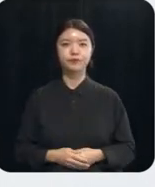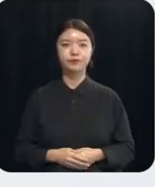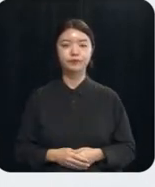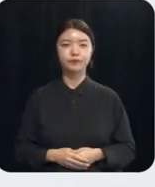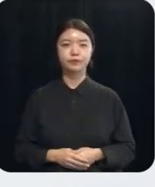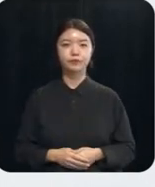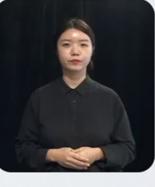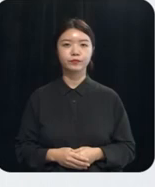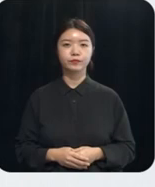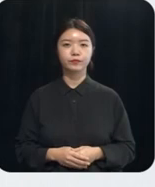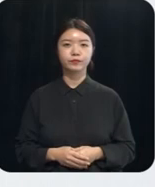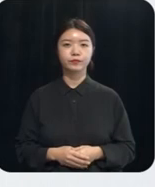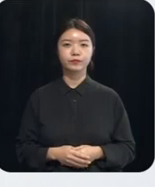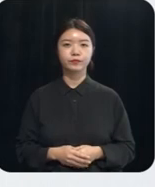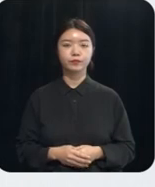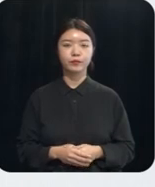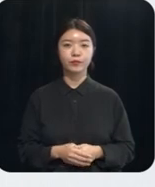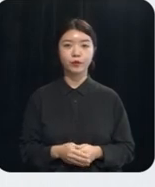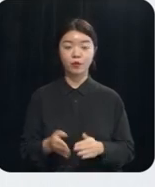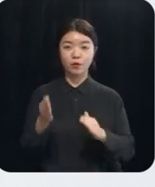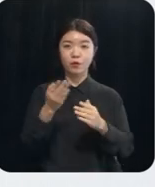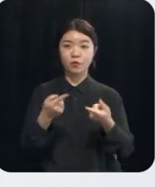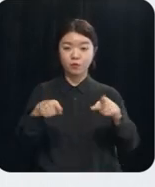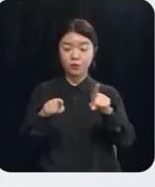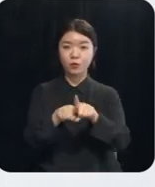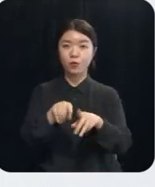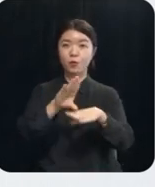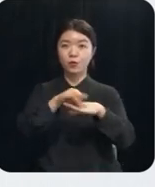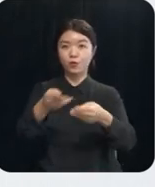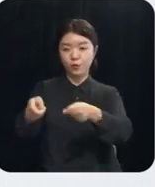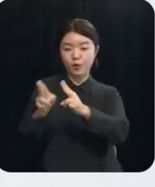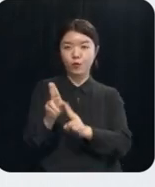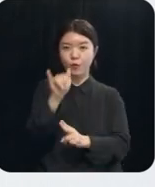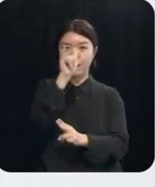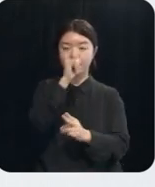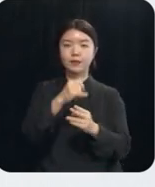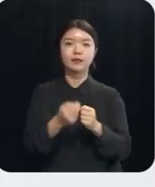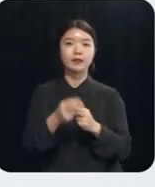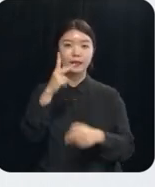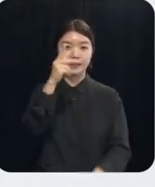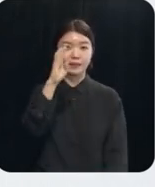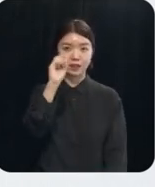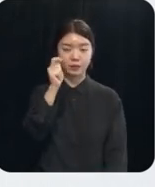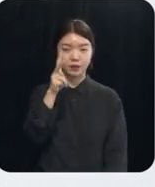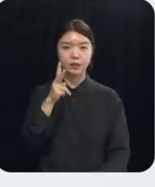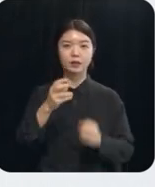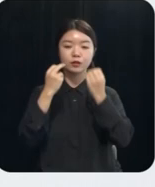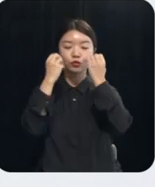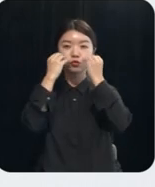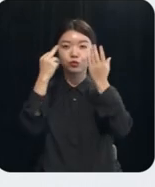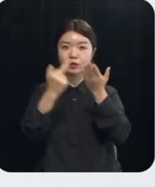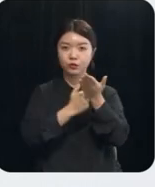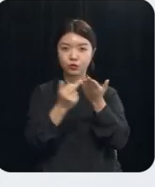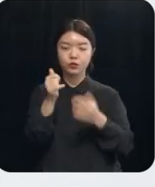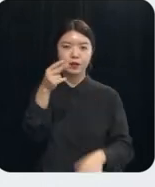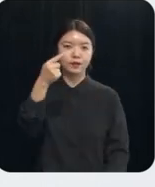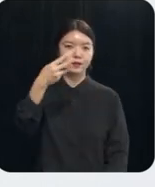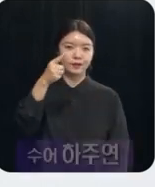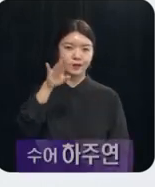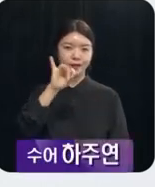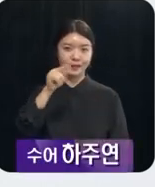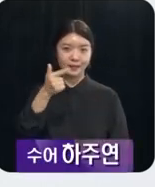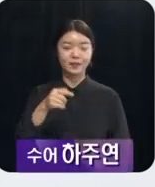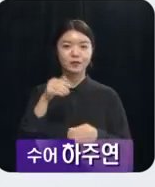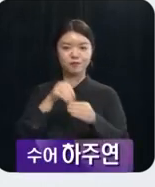다가왔습니다. 총선 공동보도 협약을 맺고 있는 KCTV와 뉴제주일보, 한라일보, 헤드라인 제주가 유권자들의